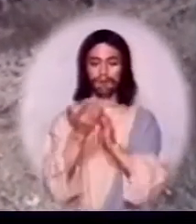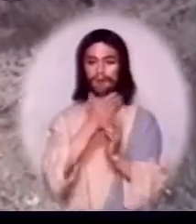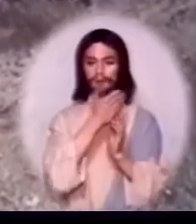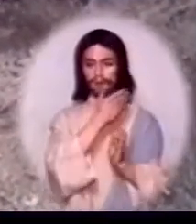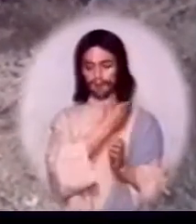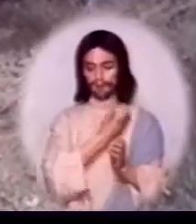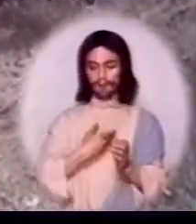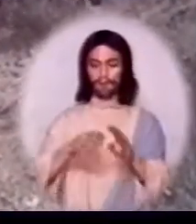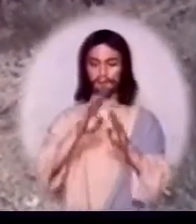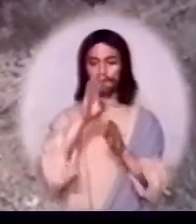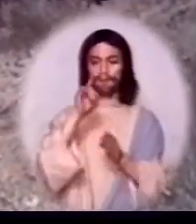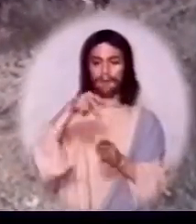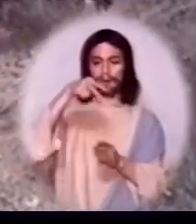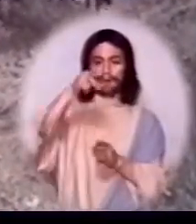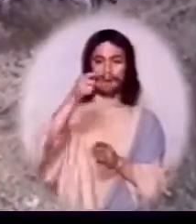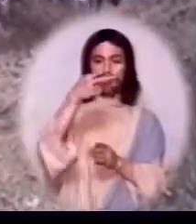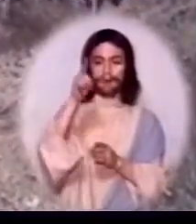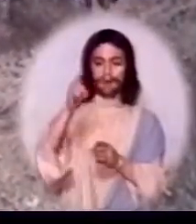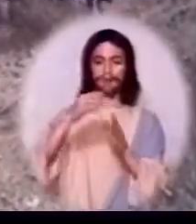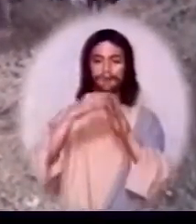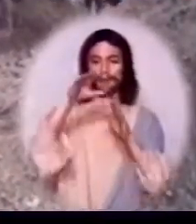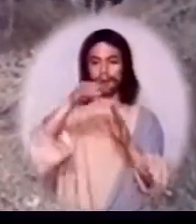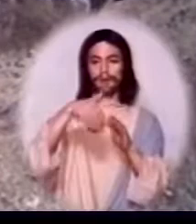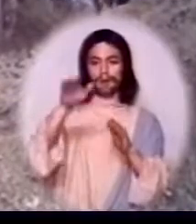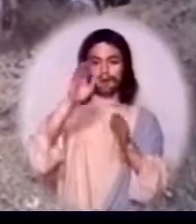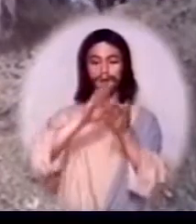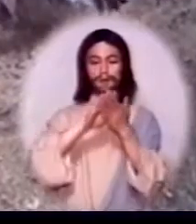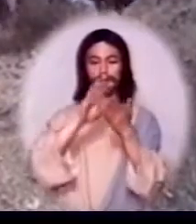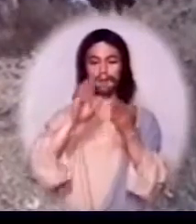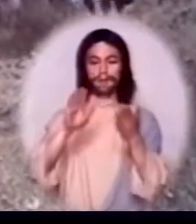예수와 그의 제자들이 벳사다 지방으로 가셨습니다.